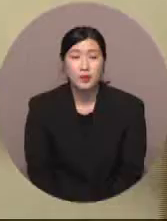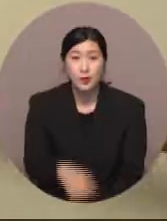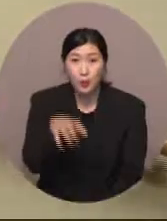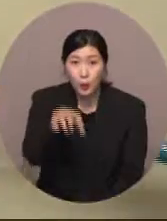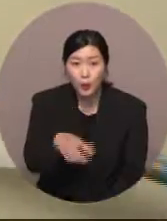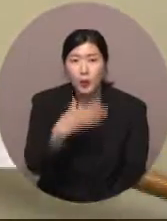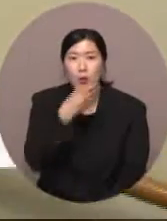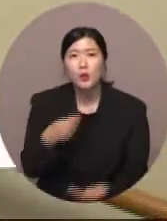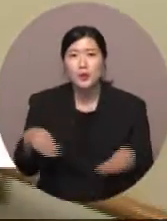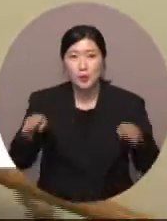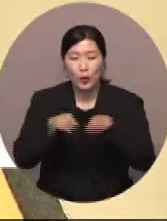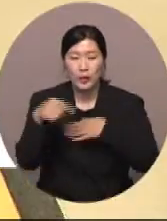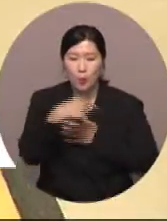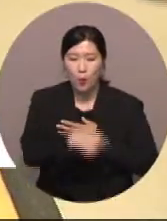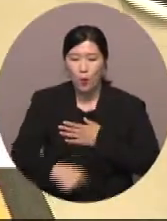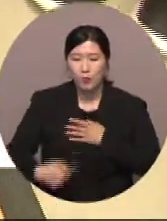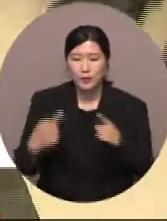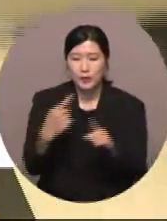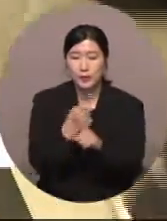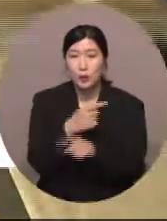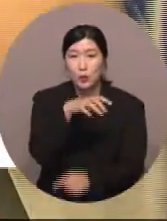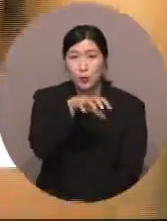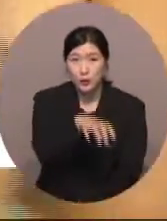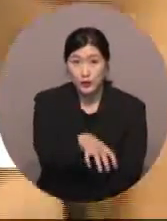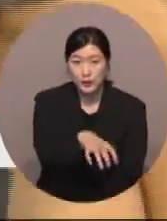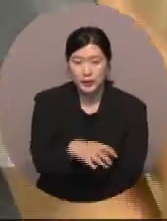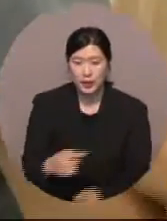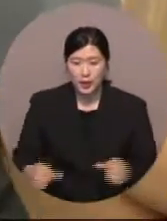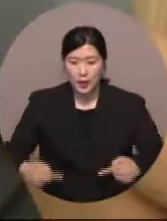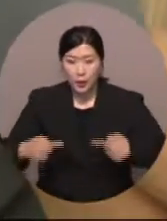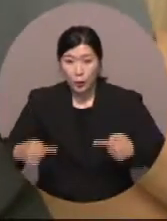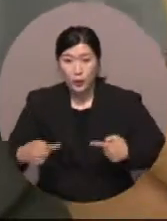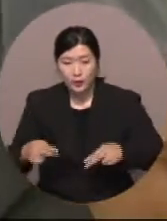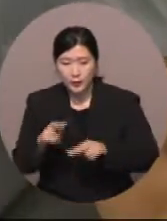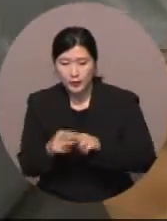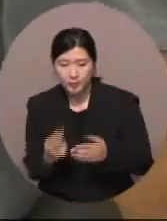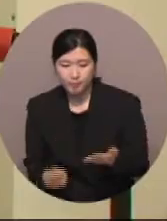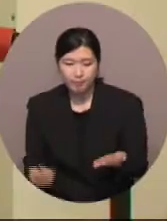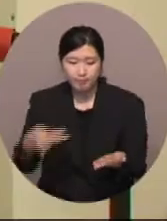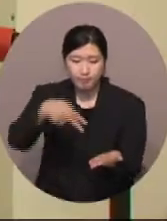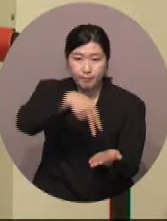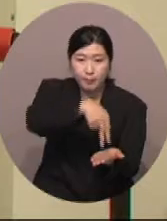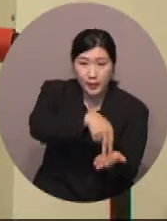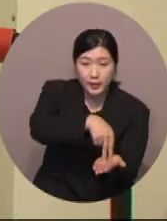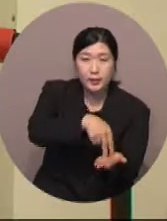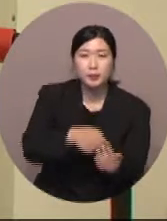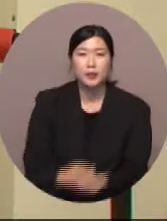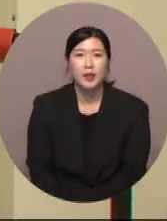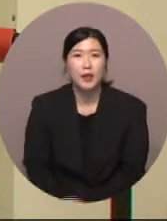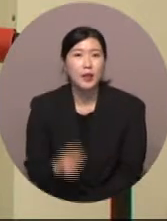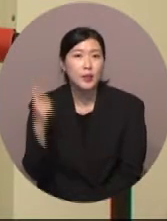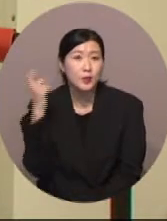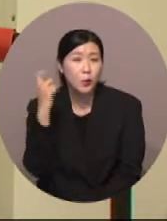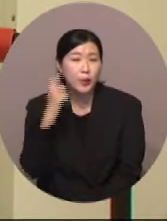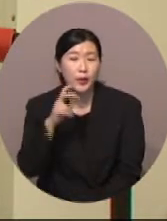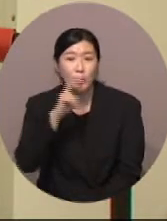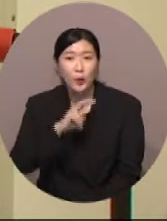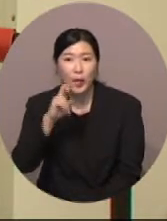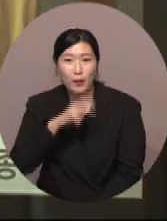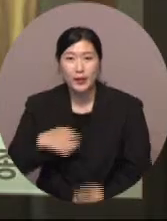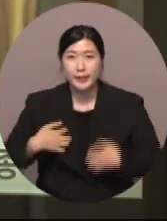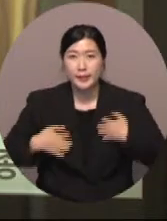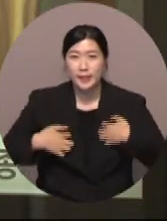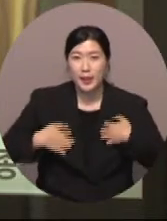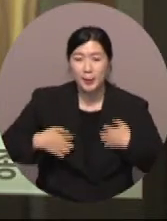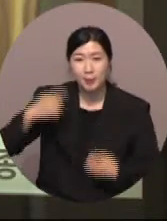복지관의 재활치료실입니다. 휠체어에서 내린 남성이 기계 위로 자리를 옮깁니다. 경쾌한 음악과 함께 마치 게임을